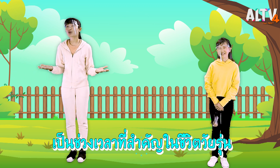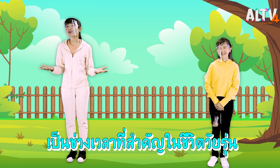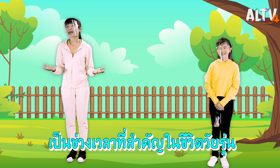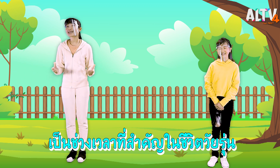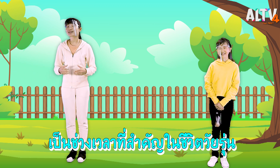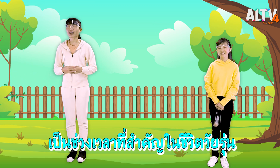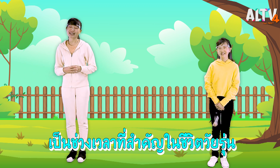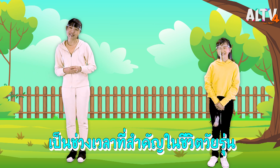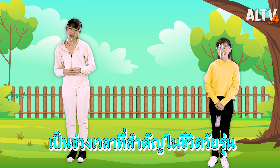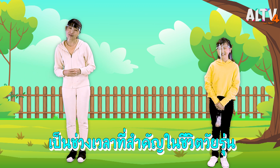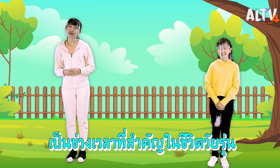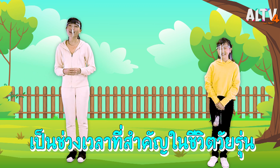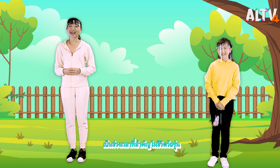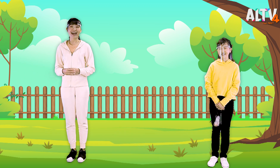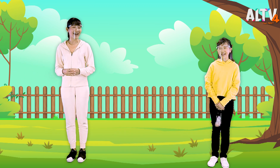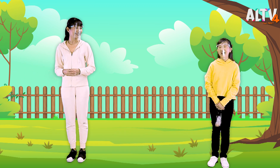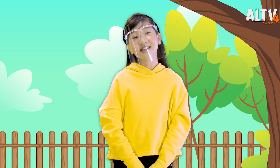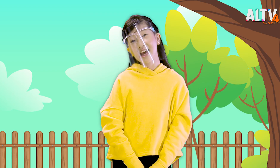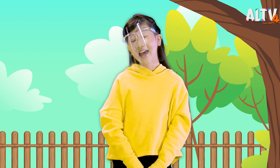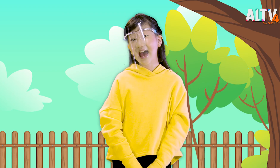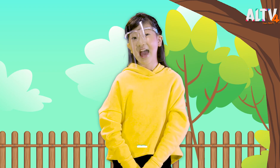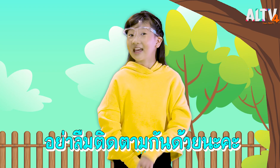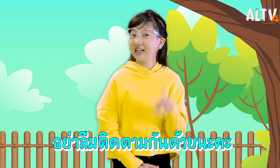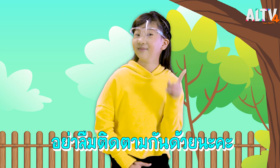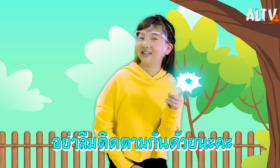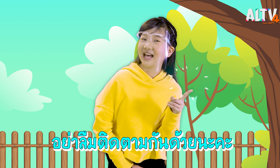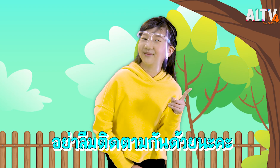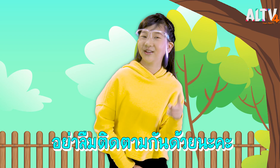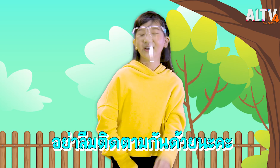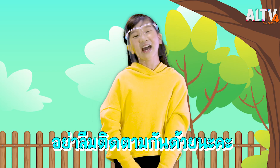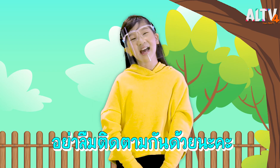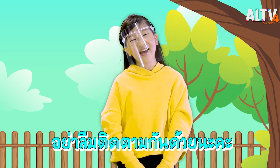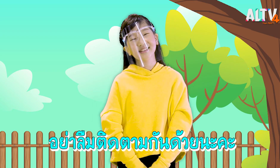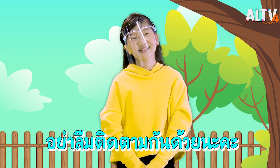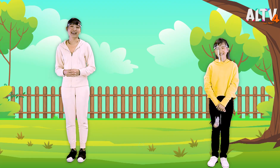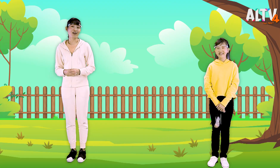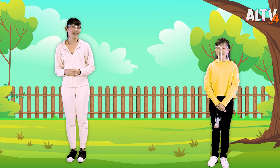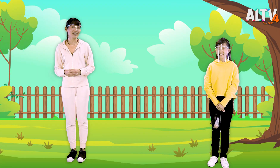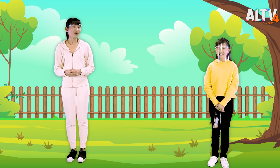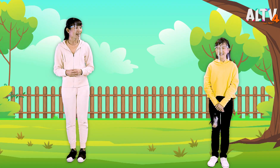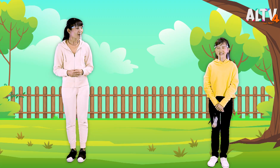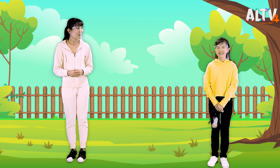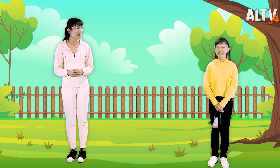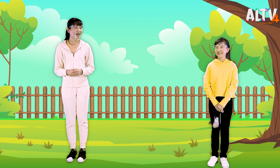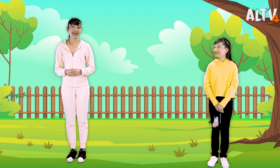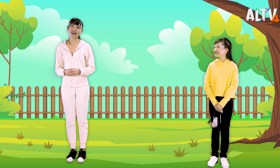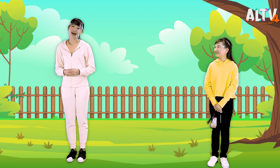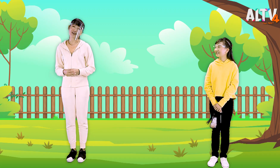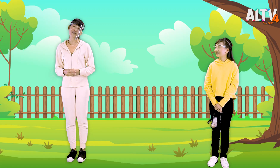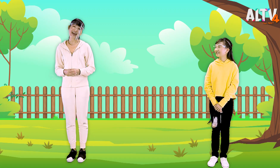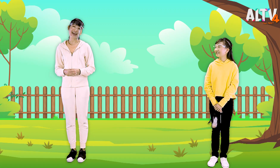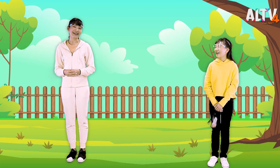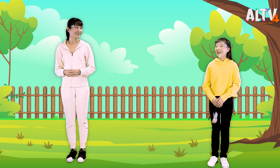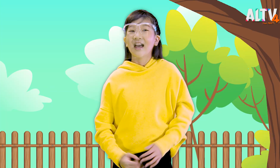เป็นช่วงเวลาที่สำคัญในชีวิตวัยรุ่นเลยค่ะ ใช่ค่ะอย่าลืมติดตามกันด้วยนะคะ แต่ก่อนอื่นวันนี้เราไปทำอะไรกันต่